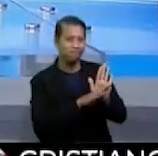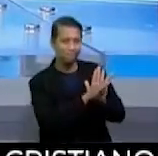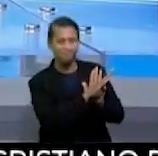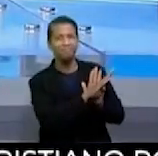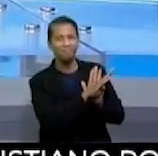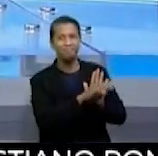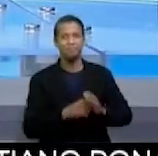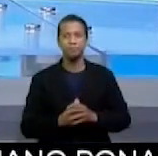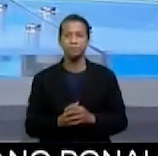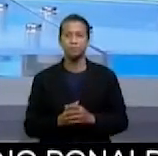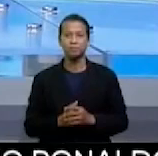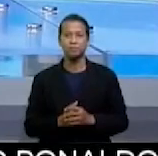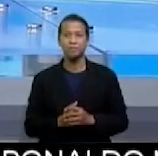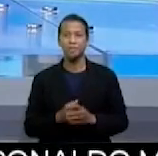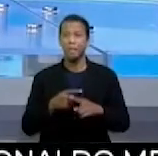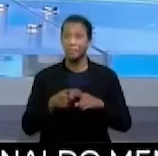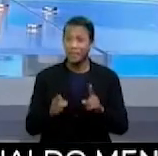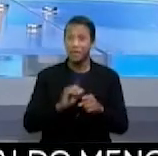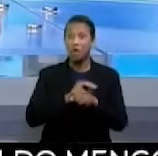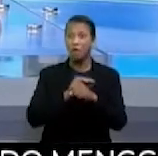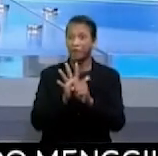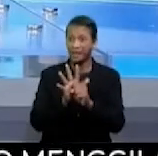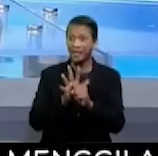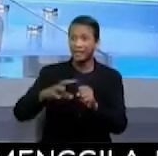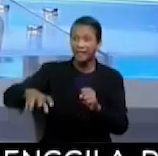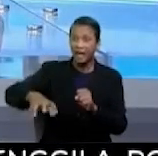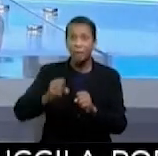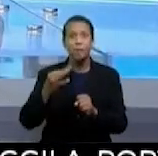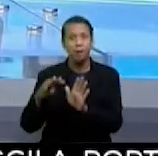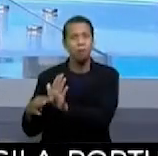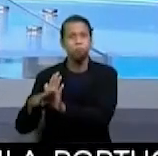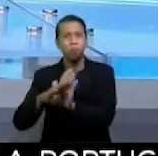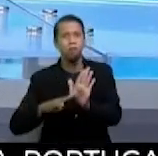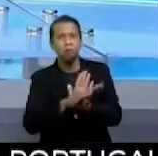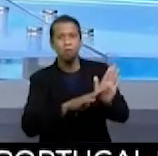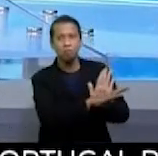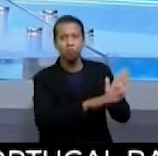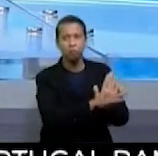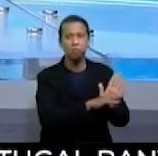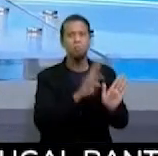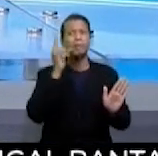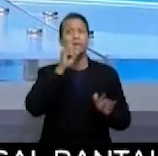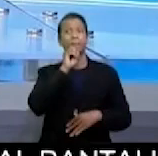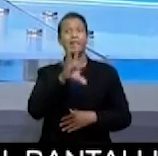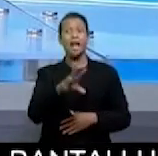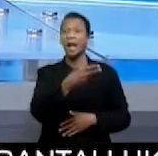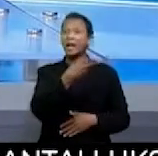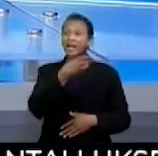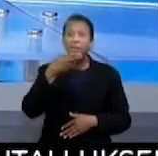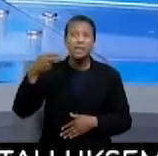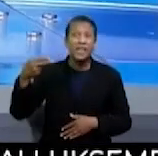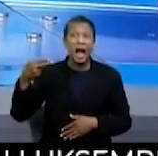di sejumlah daerah. Pemerintah mengklaim tingkat kesembuhan COVID-19 di Indonesia terbaik di ASEAN.